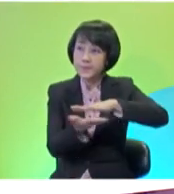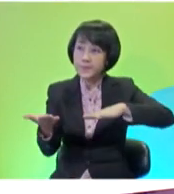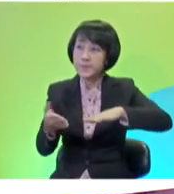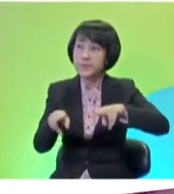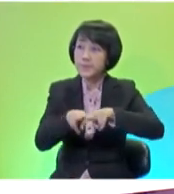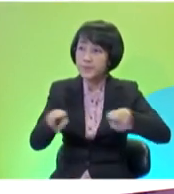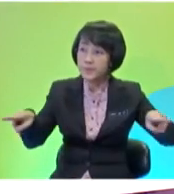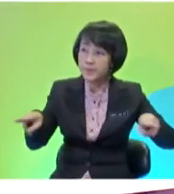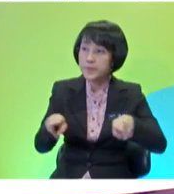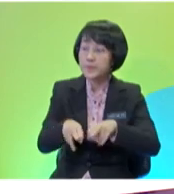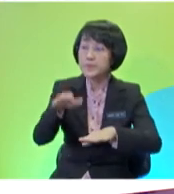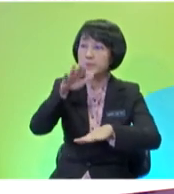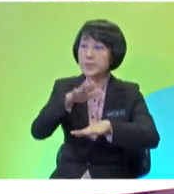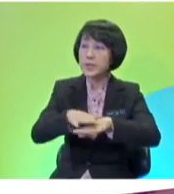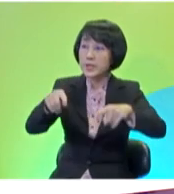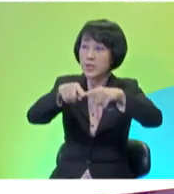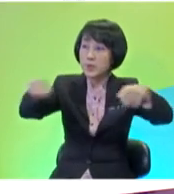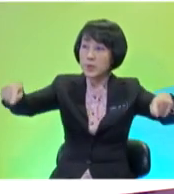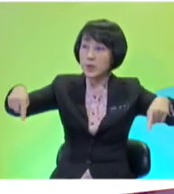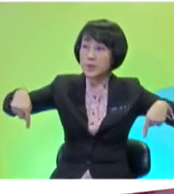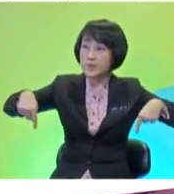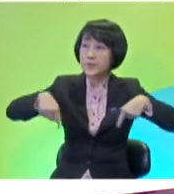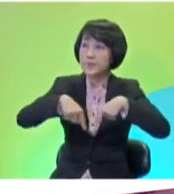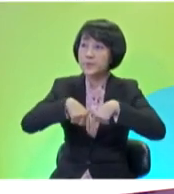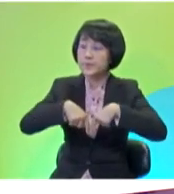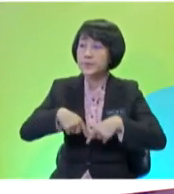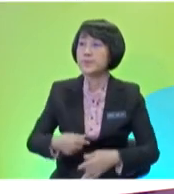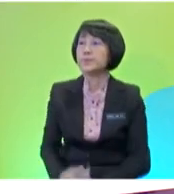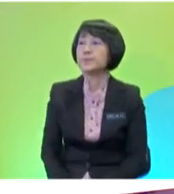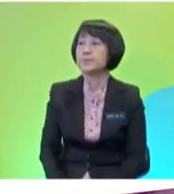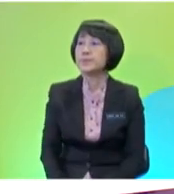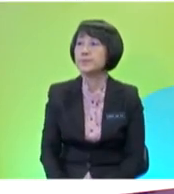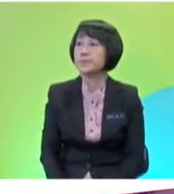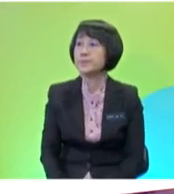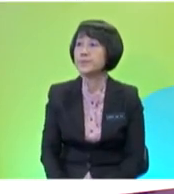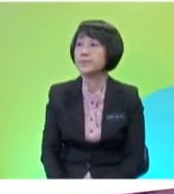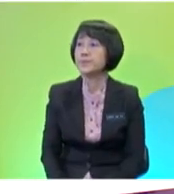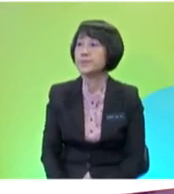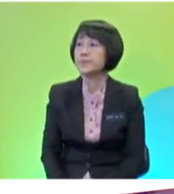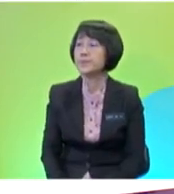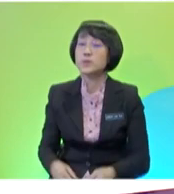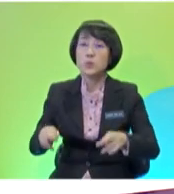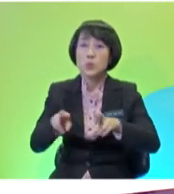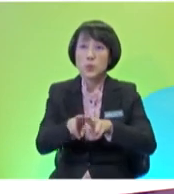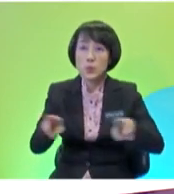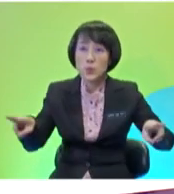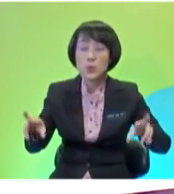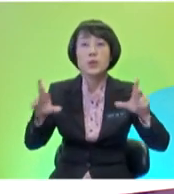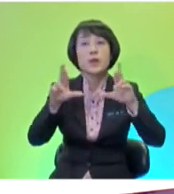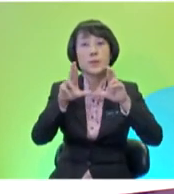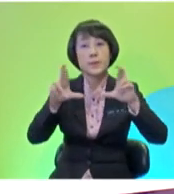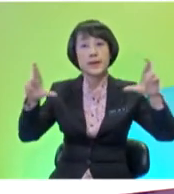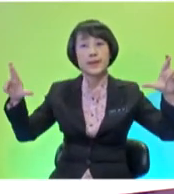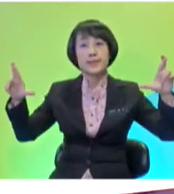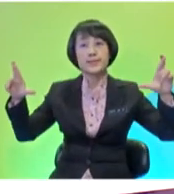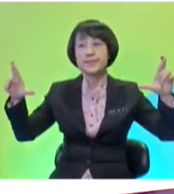pada bot lekap. Okey, macam ni kita dah label bot lekap. Jadi kita ambil bot lekap. Baik. Okey, bot lekap ni kita akan ukur. Okey, ukur guna pembaris lah. Okey,